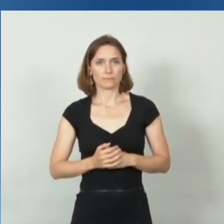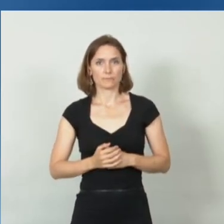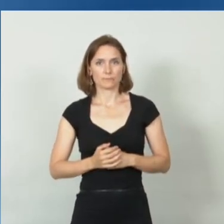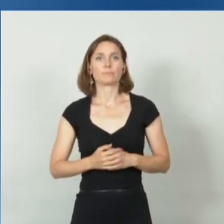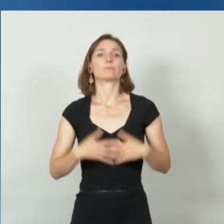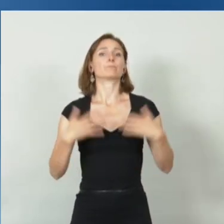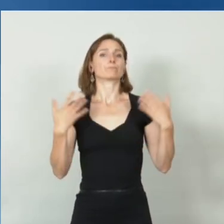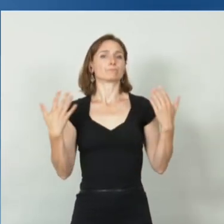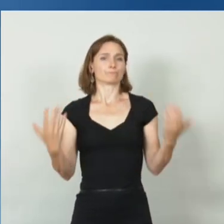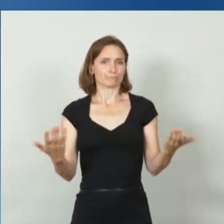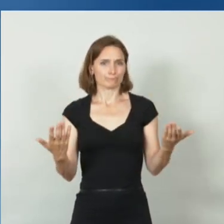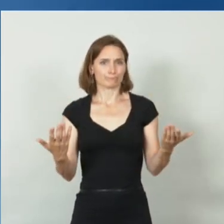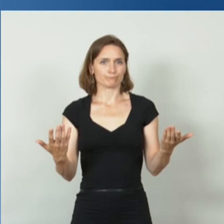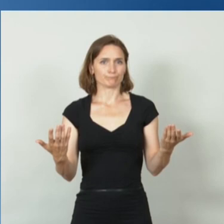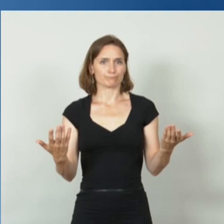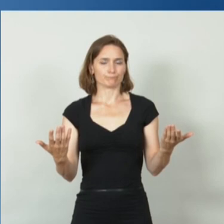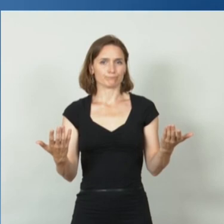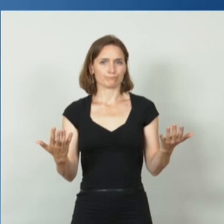donc on va